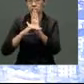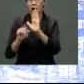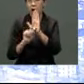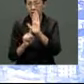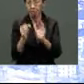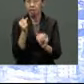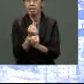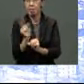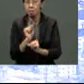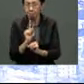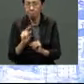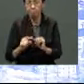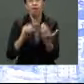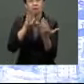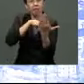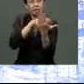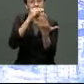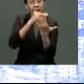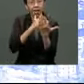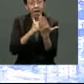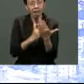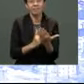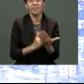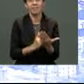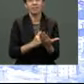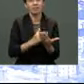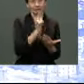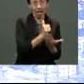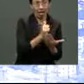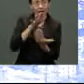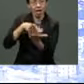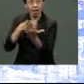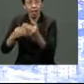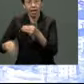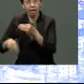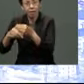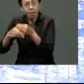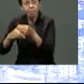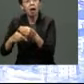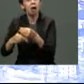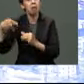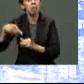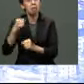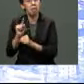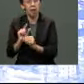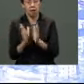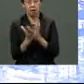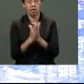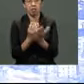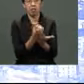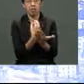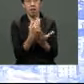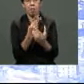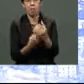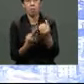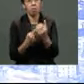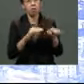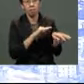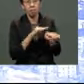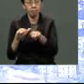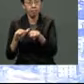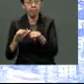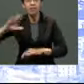ฏิบัติมีมาตรการหลักมาตรการเสริมและข้อที่ต้องปฏิบัติทั้งหลายเนี่ยมีคู่มือมาให้พร้อมเพื่อที่เรา